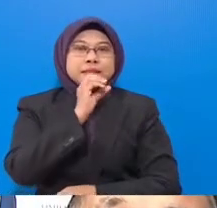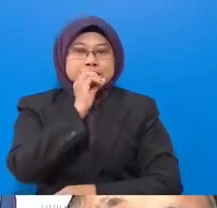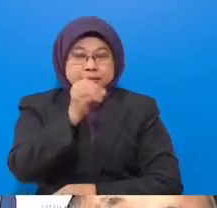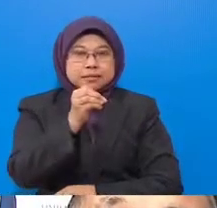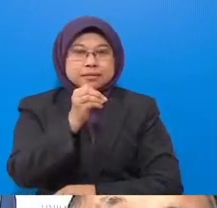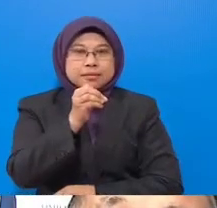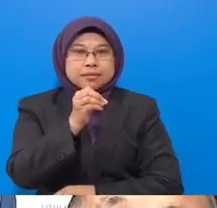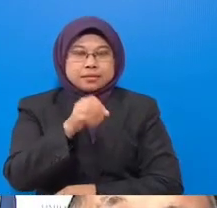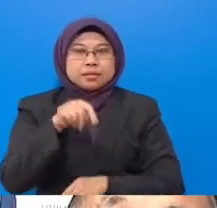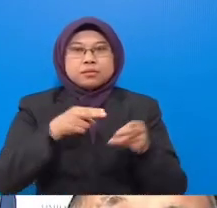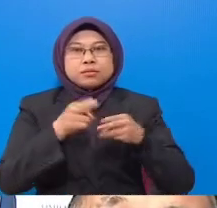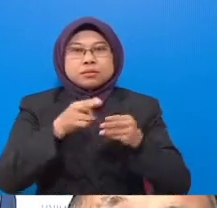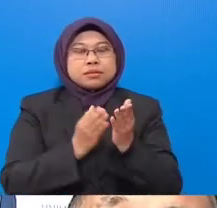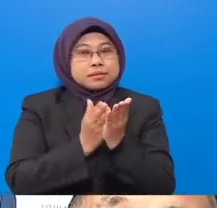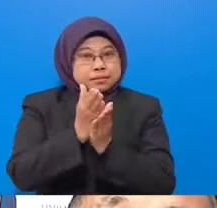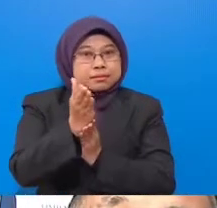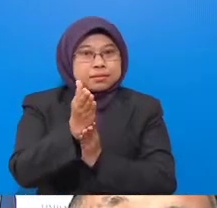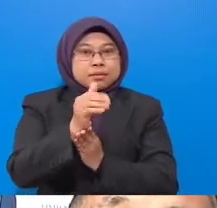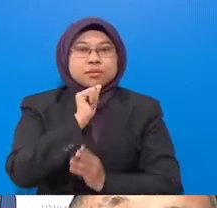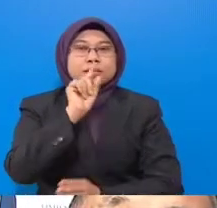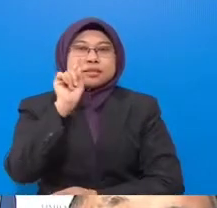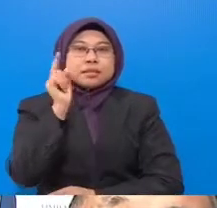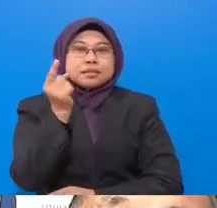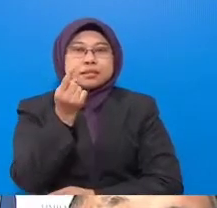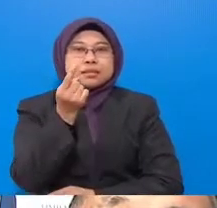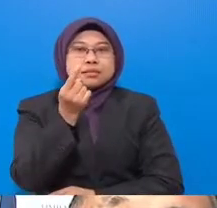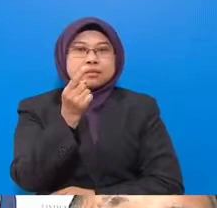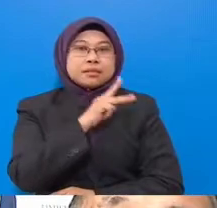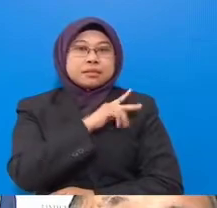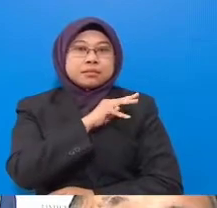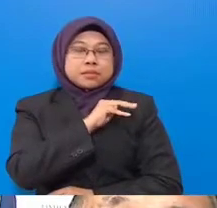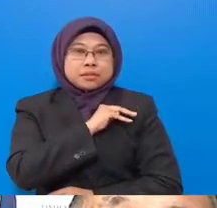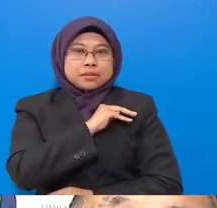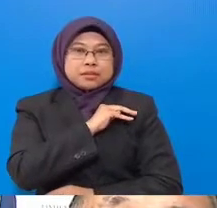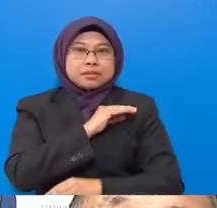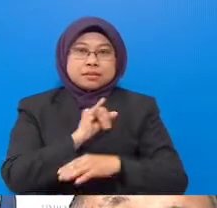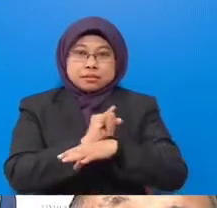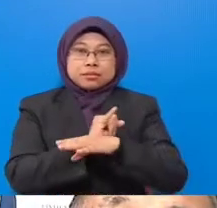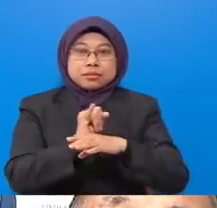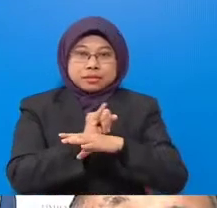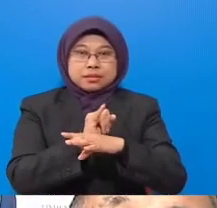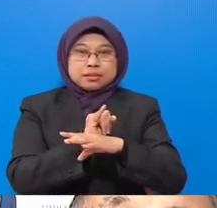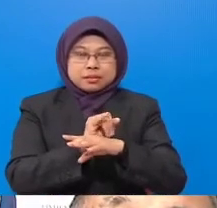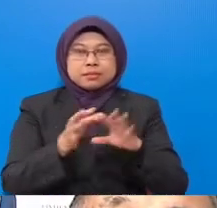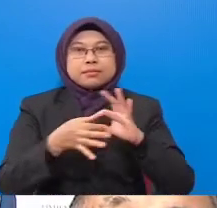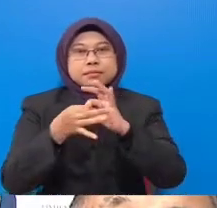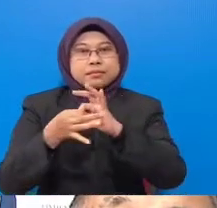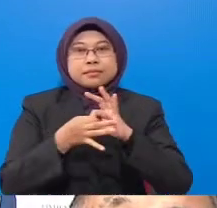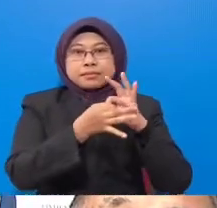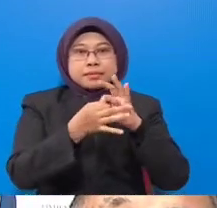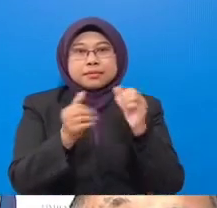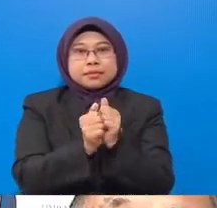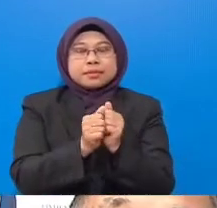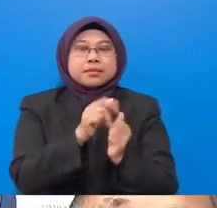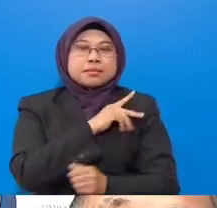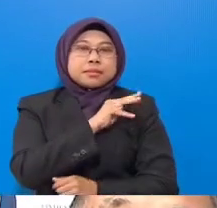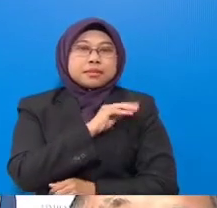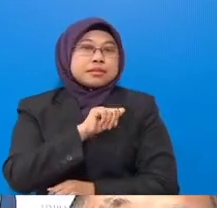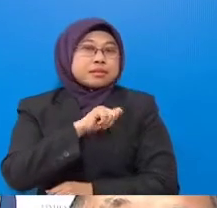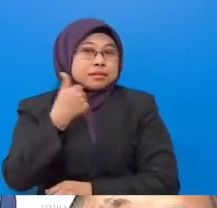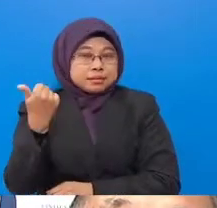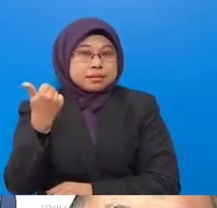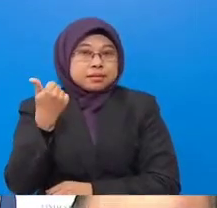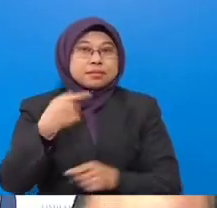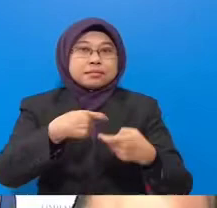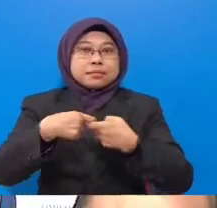berurusan bukan saja Kementerian perdagangan antar bangsa dan industri kita juga akan bekerjasama dengan Kementerian lain yang